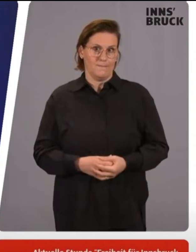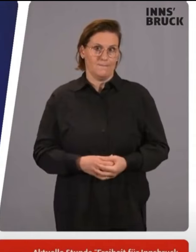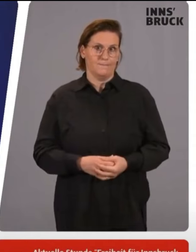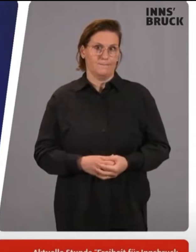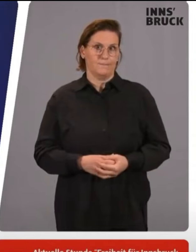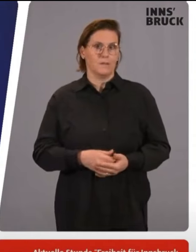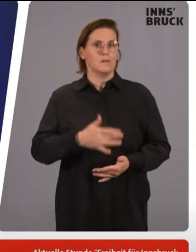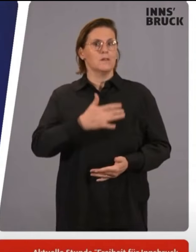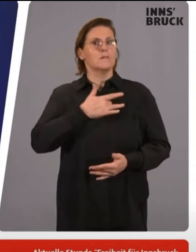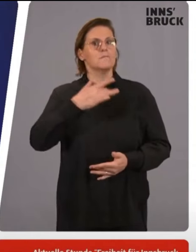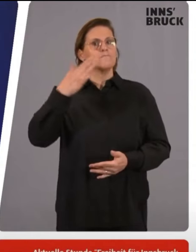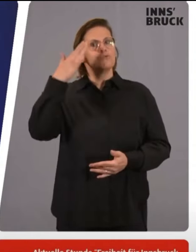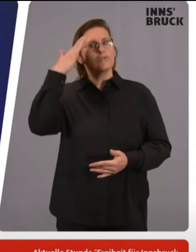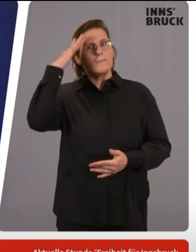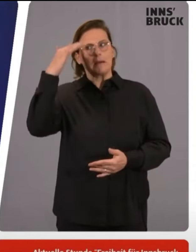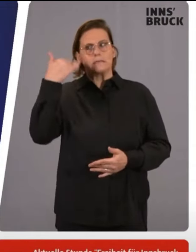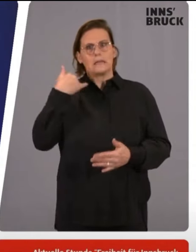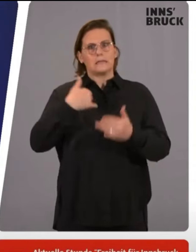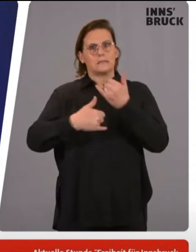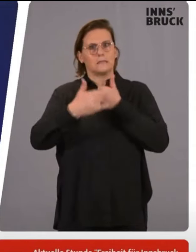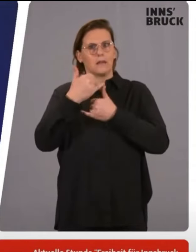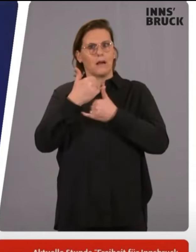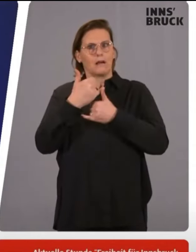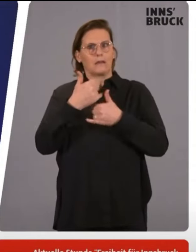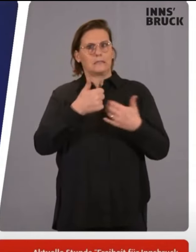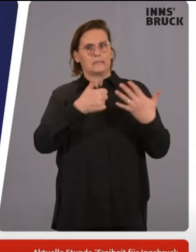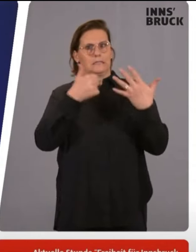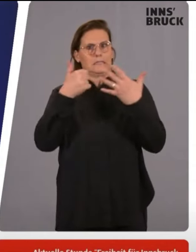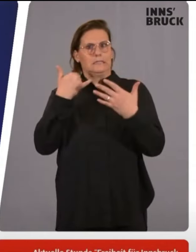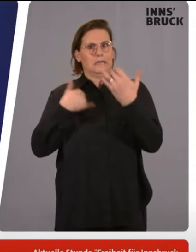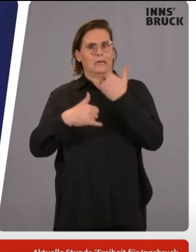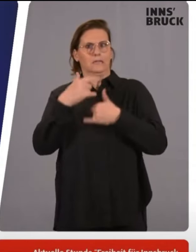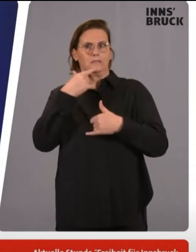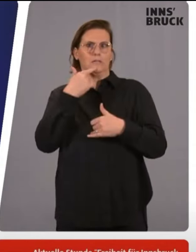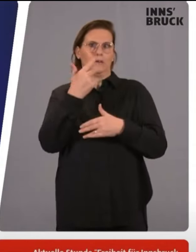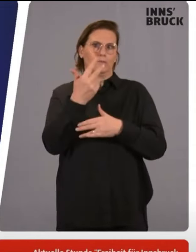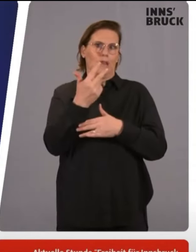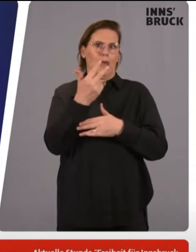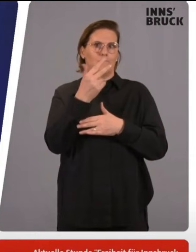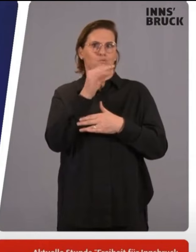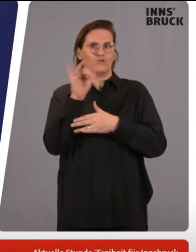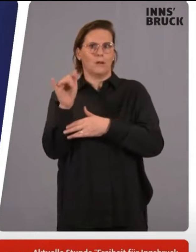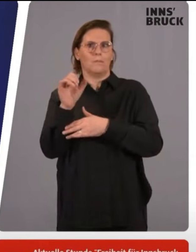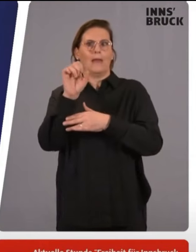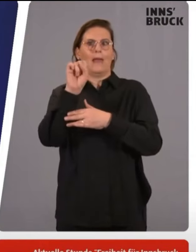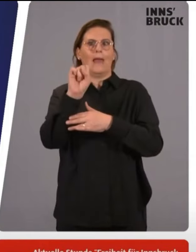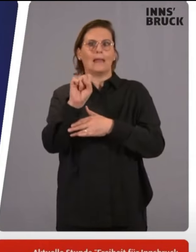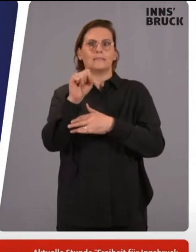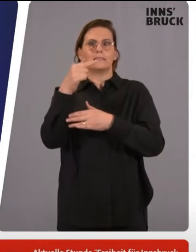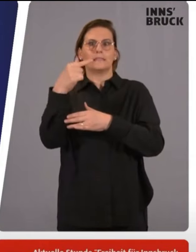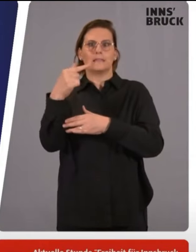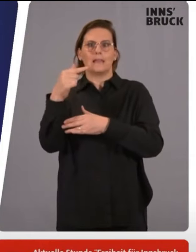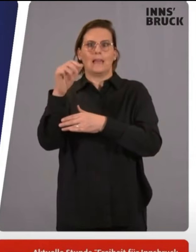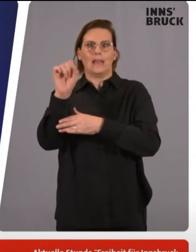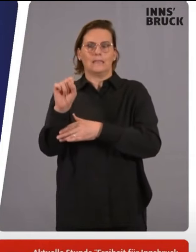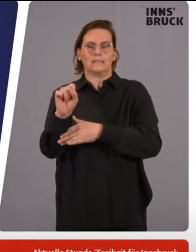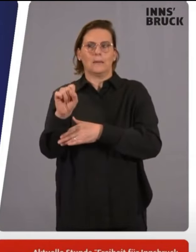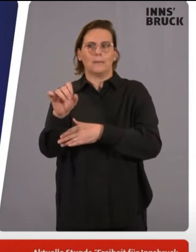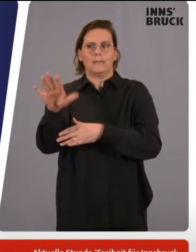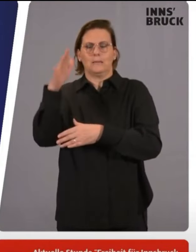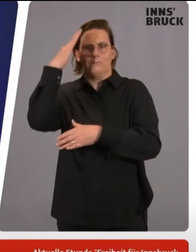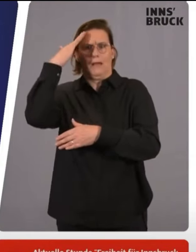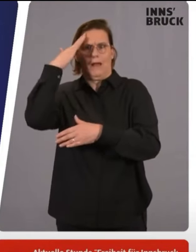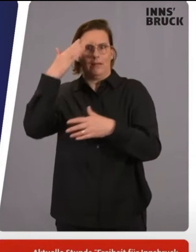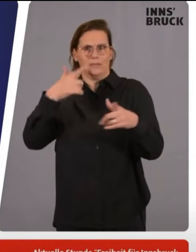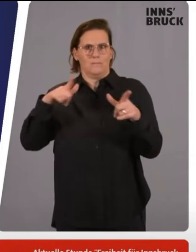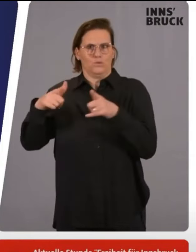Bürgermeister die letzten sech Jahre zusammengebraucht mit drei Buchstaben gleich erklärt SDS aber das sein jetzt nicht diese Musikgruppe aus der